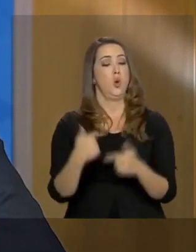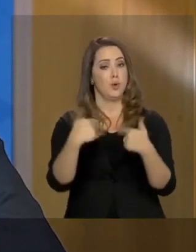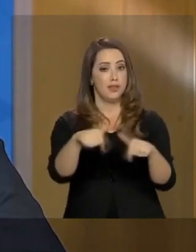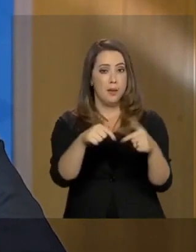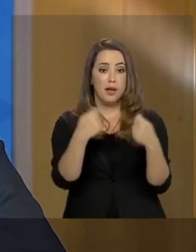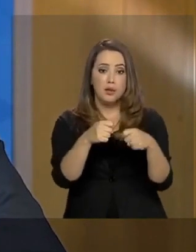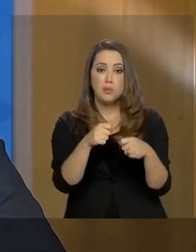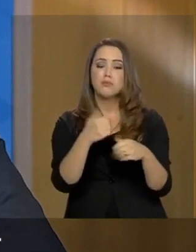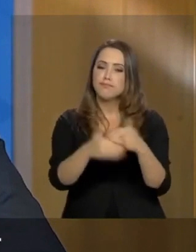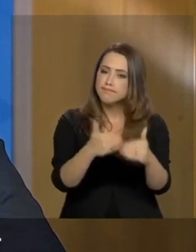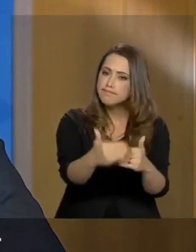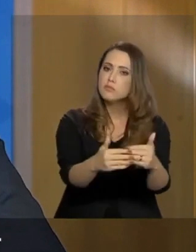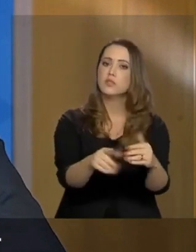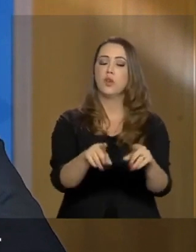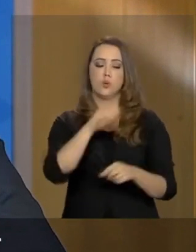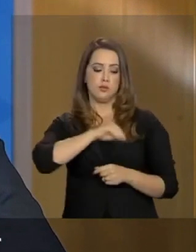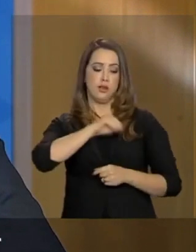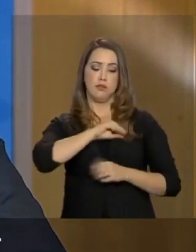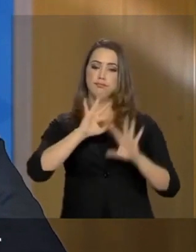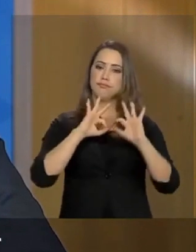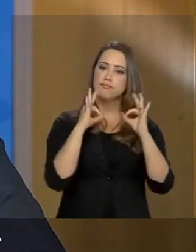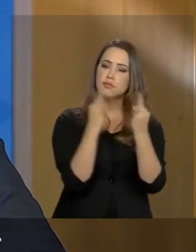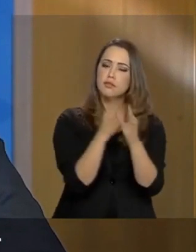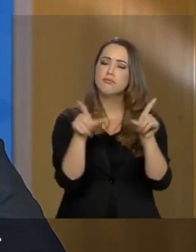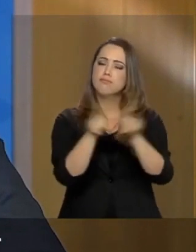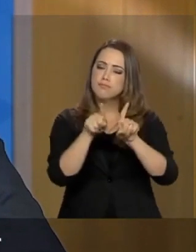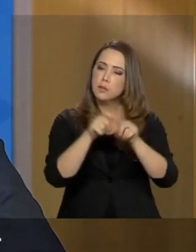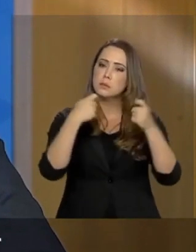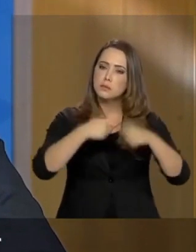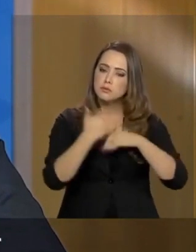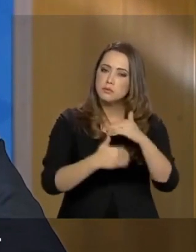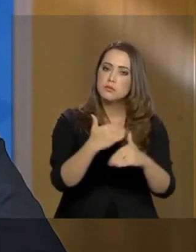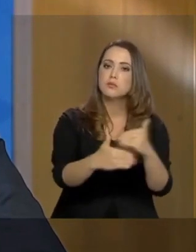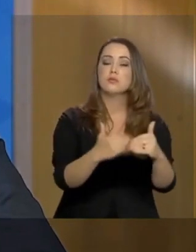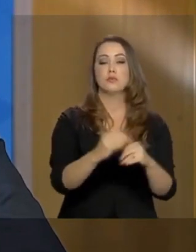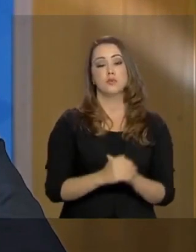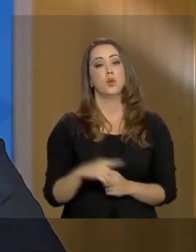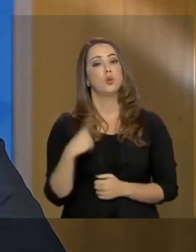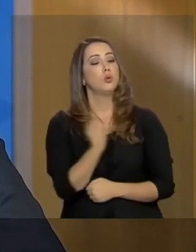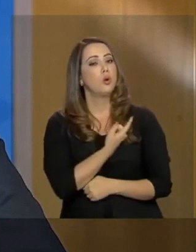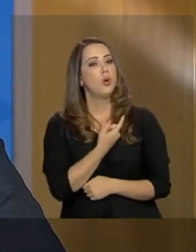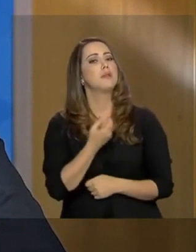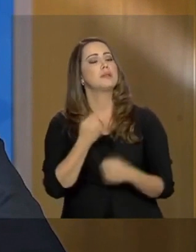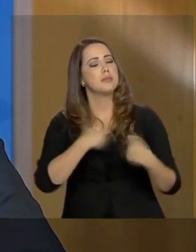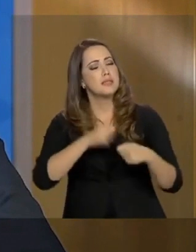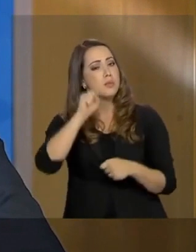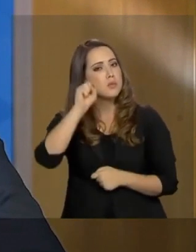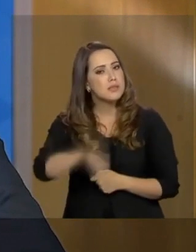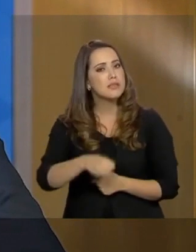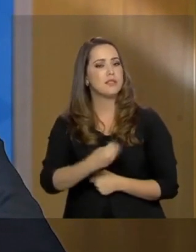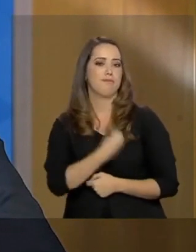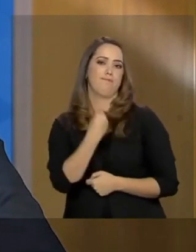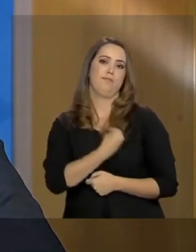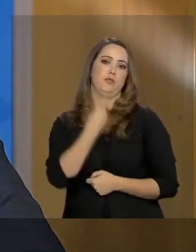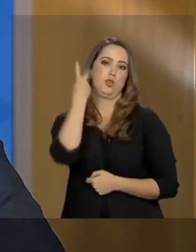Notre vie doit continuer. Les emplois doivent être préservés, les moyens de subsistance des familles doivent être préservés. Nous